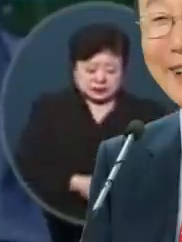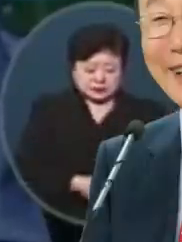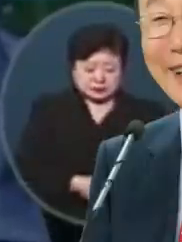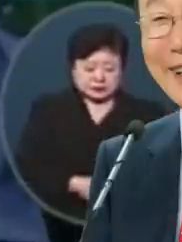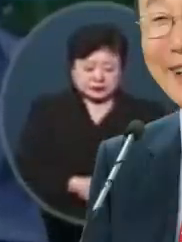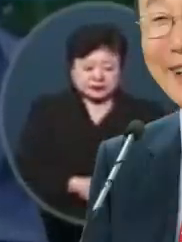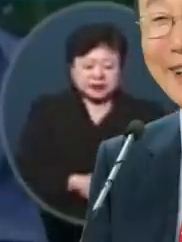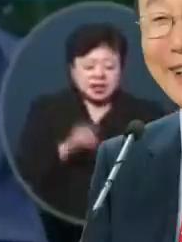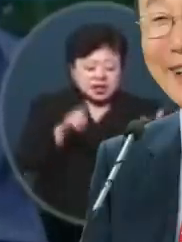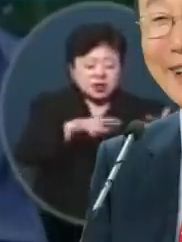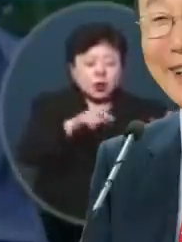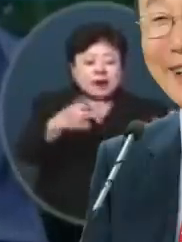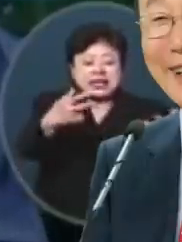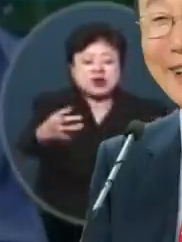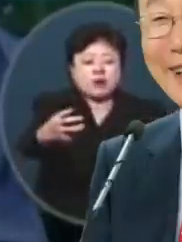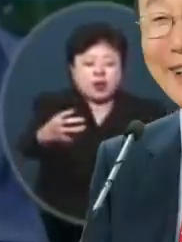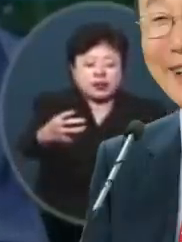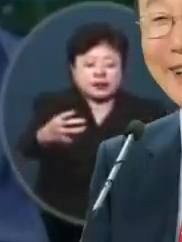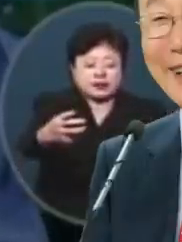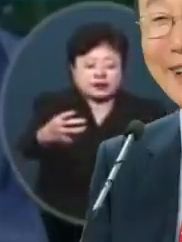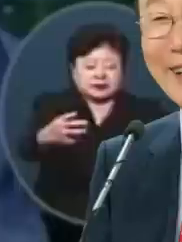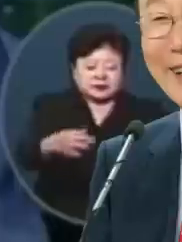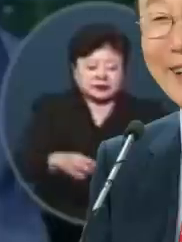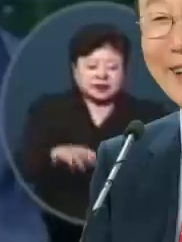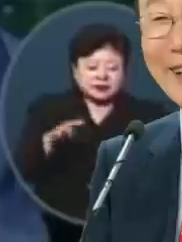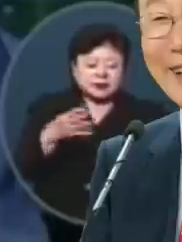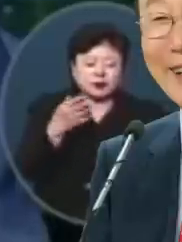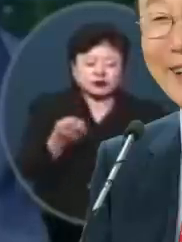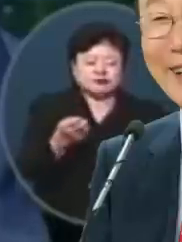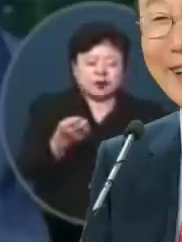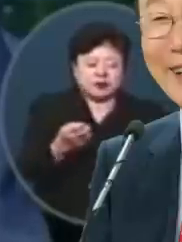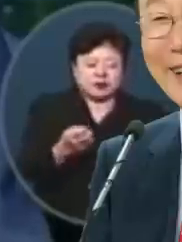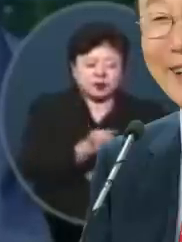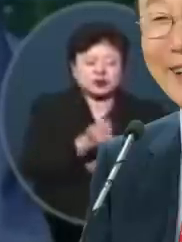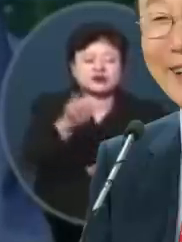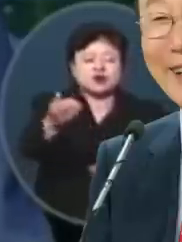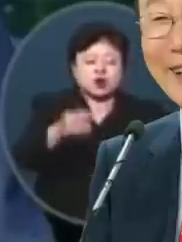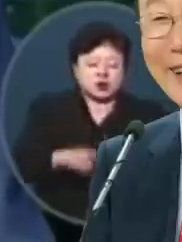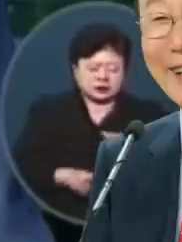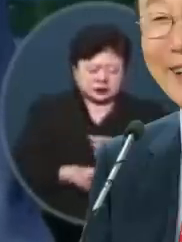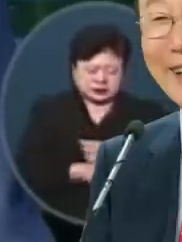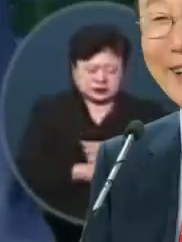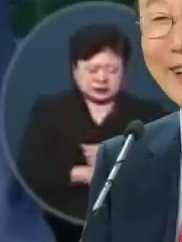일곱 번씩 일흔 번이라도 용서해 주라.